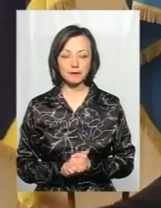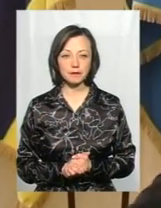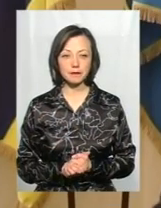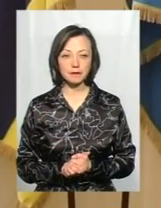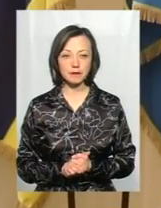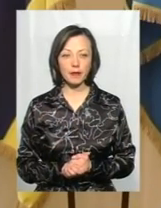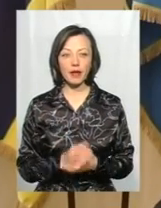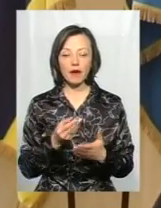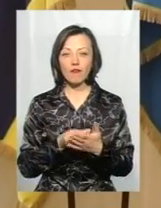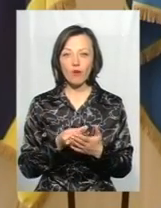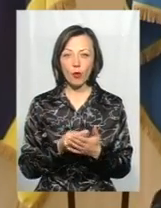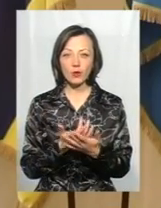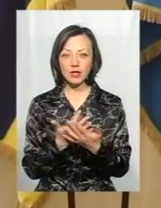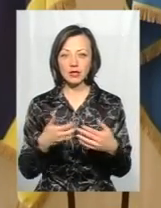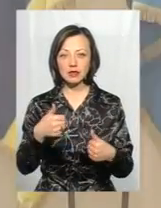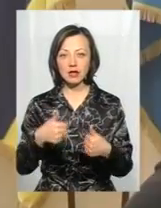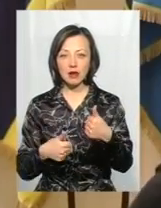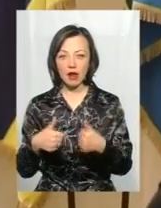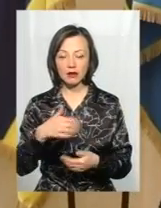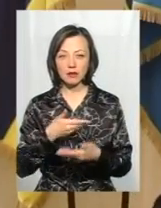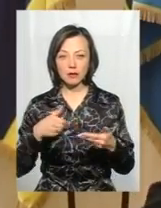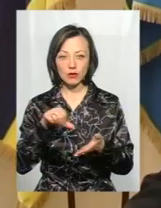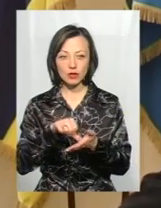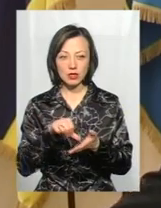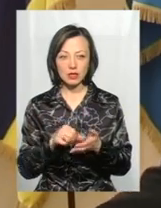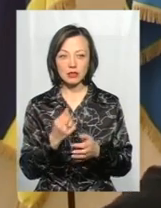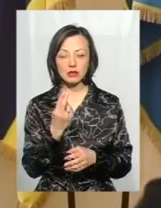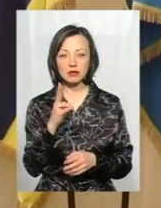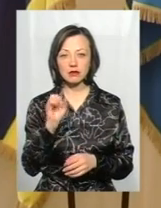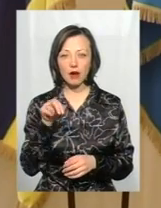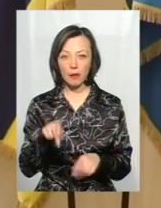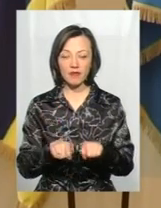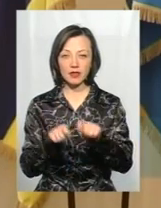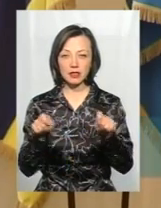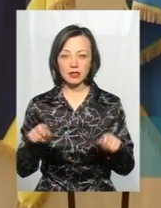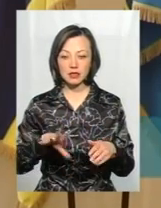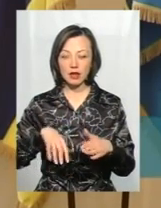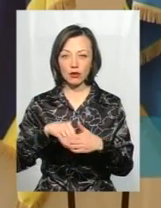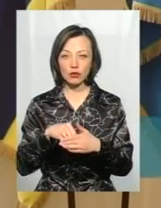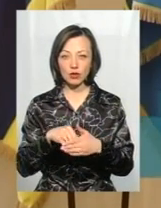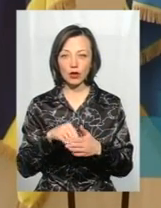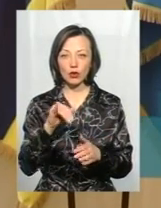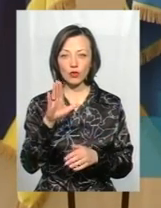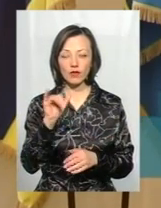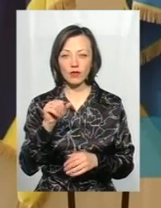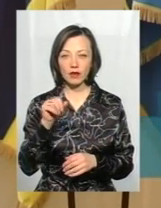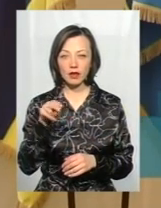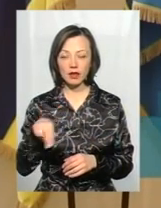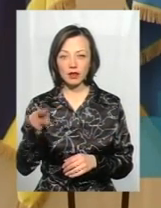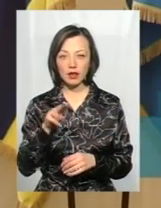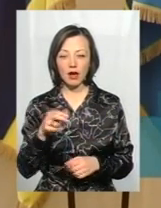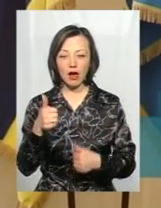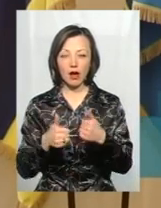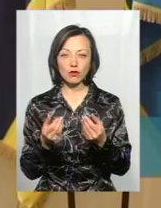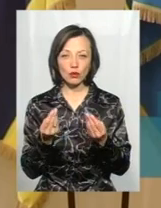Фонди, різні гранти, в яких ми приймали участь, в тому числі ми ЦНАП відкрили, наприклад, за рахунок ЮЛІДу і за рахунок грантових коштів,